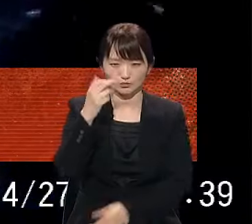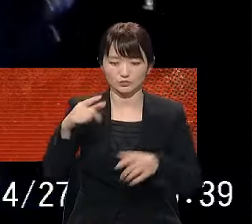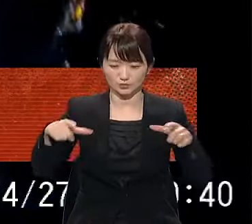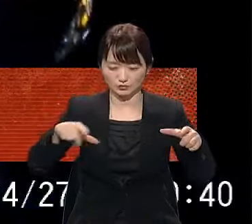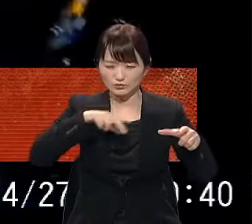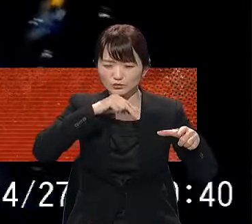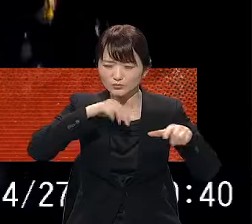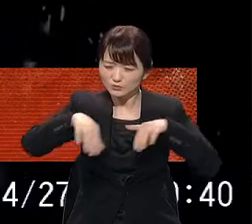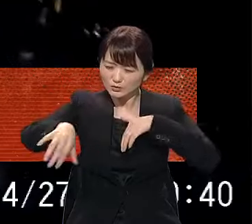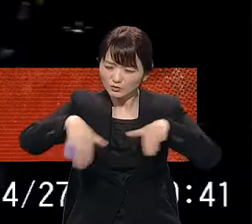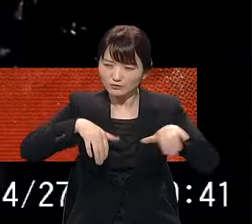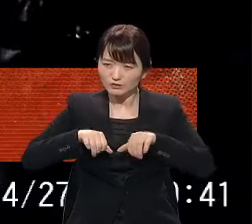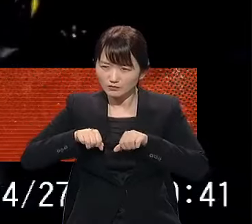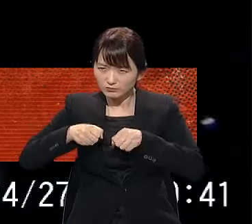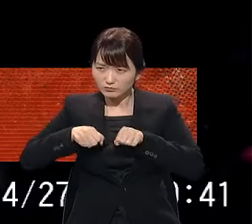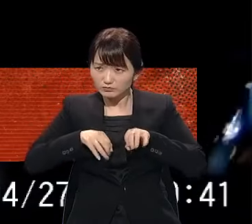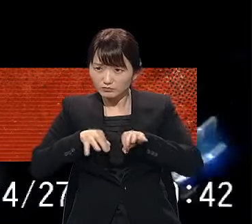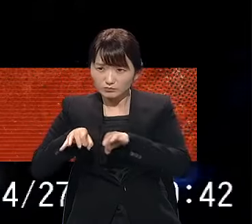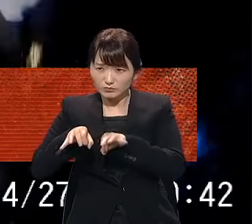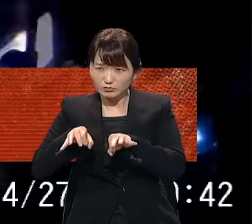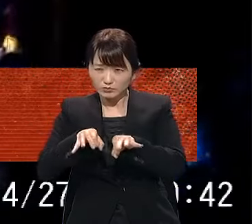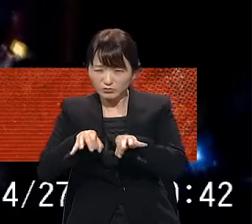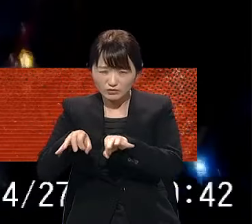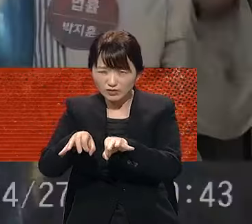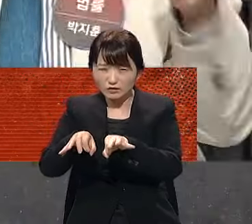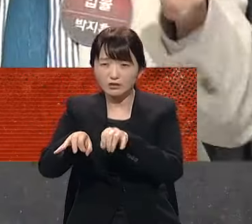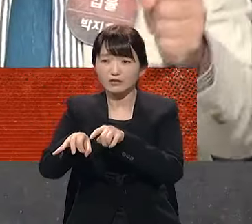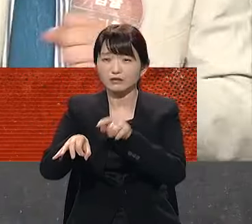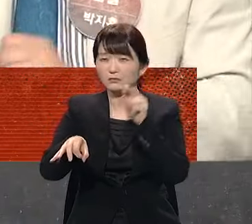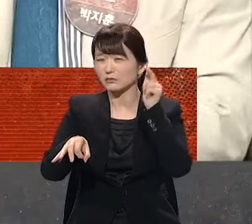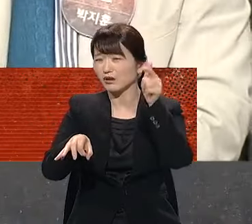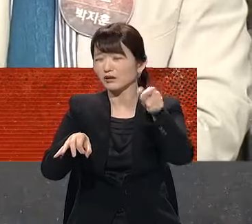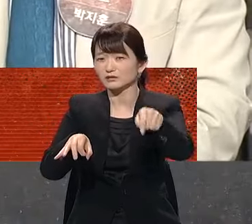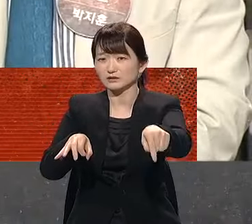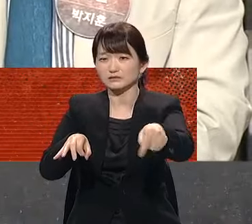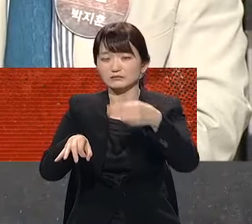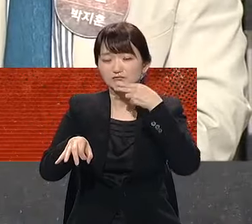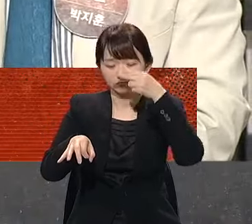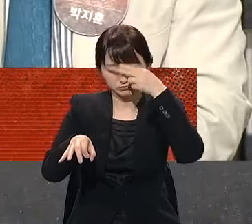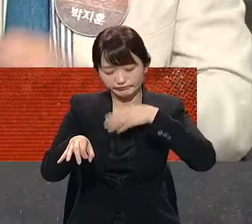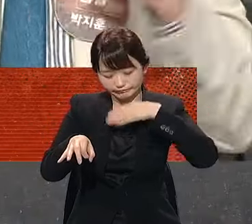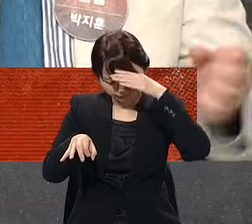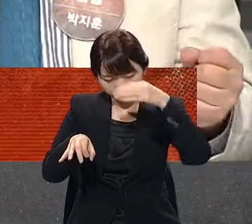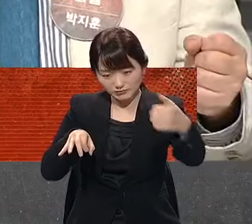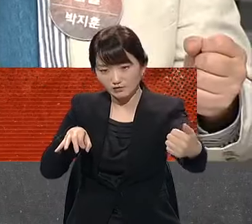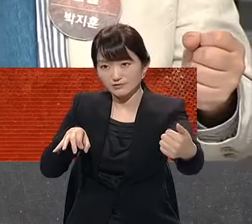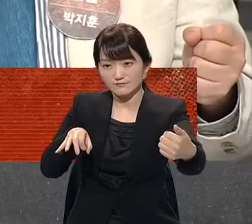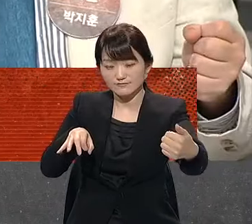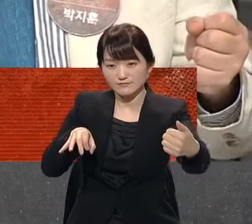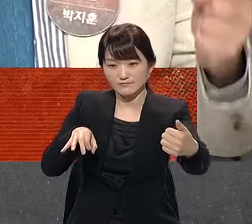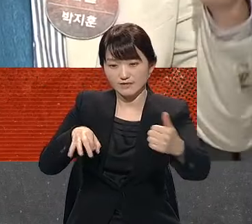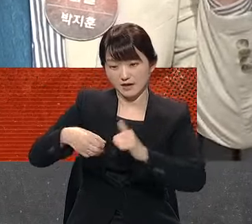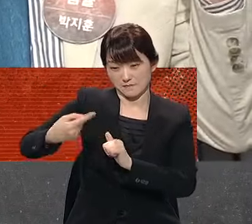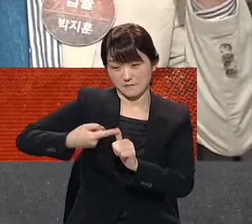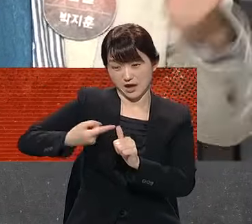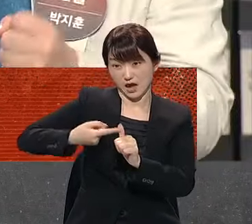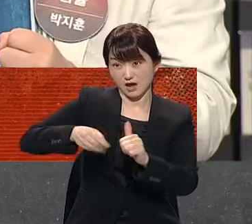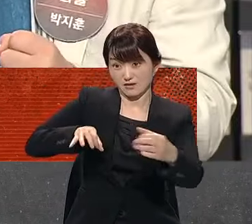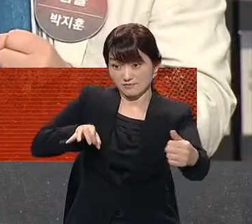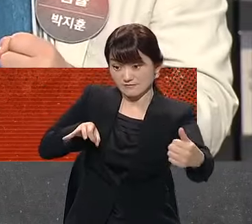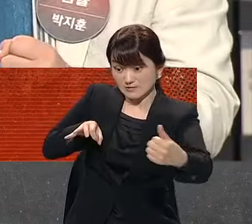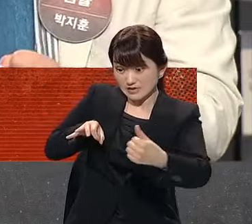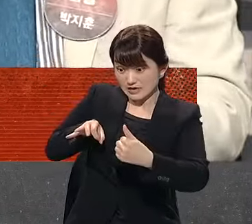일인데요. 오토바이 운전자가 저 멀리서 운전을 하고 있는데 저 멀리서 술 취한 남성이 요구를 하면서 와서